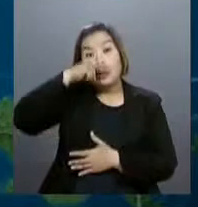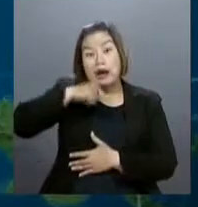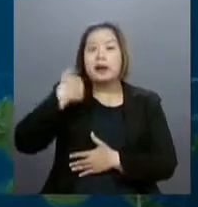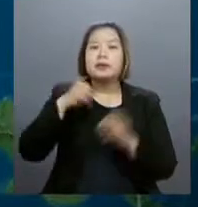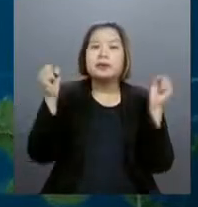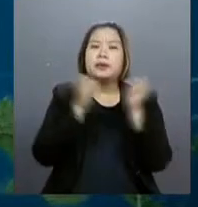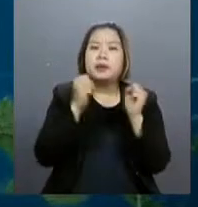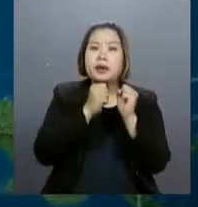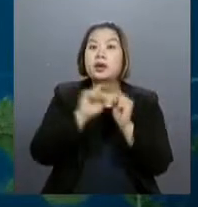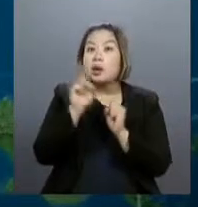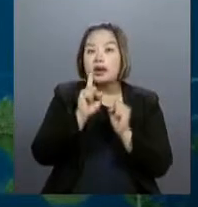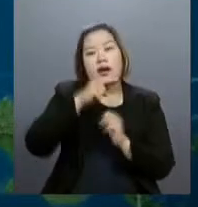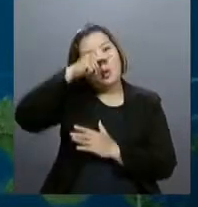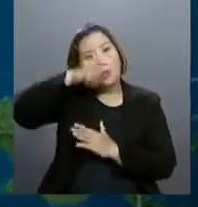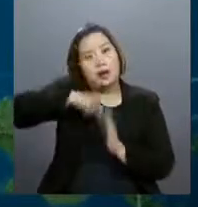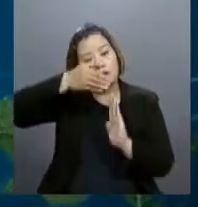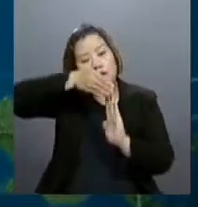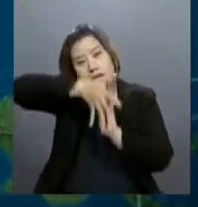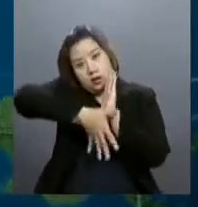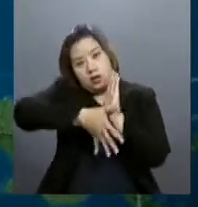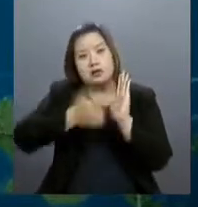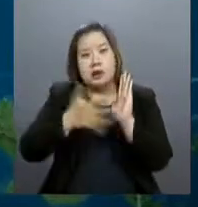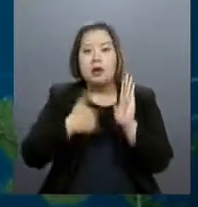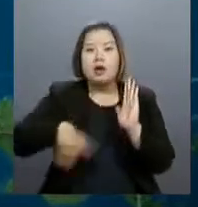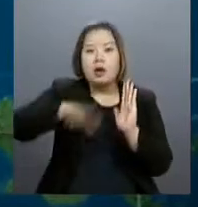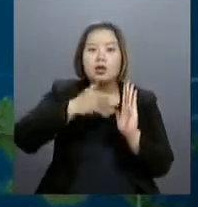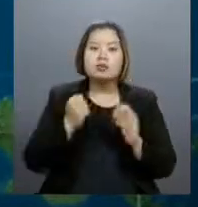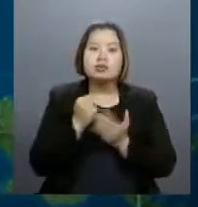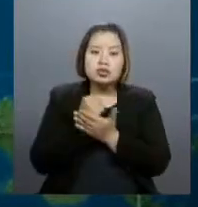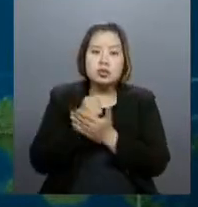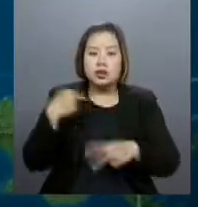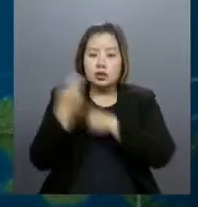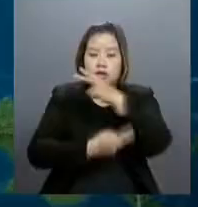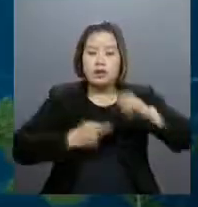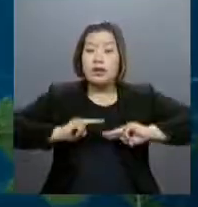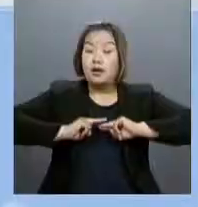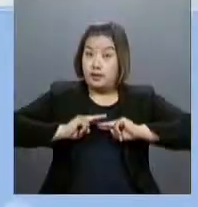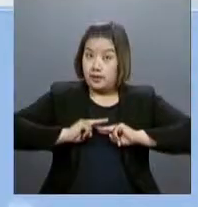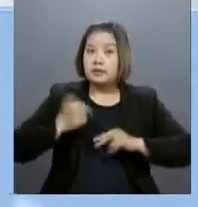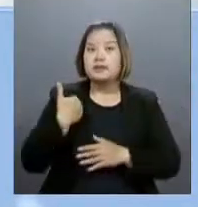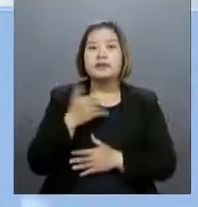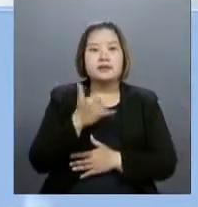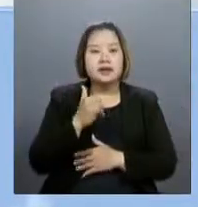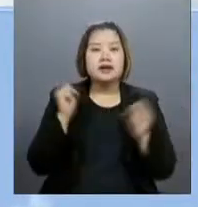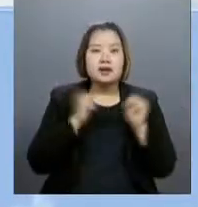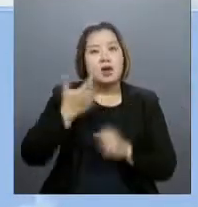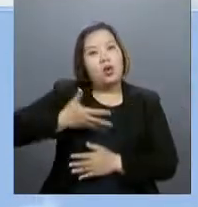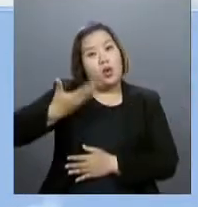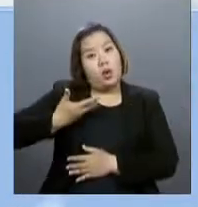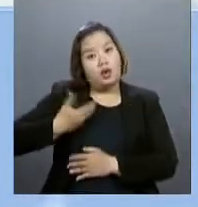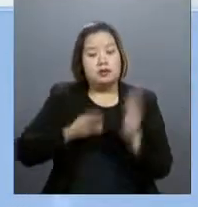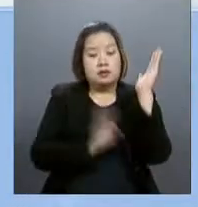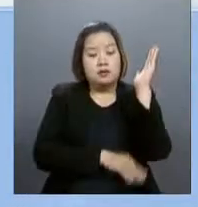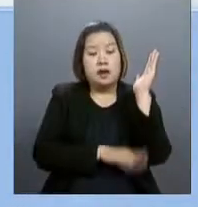คลุมอยู่ที่บริเวณประเทศไทยค่ะก็ขอให้ประชาชนดูแลสุขภาพจากอากาศที่ยังแปรปรวนในช่วงนี้ด้วยค่ะสำหรับบริเวณภาคใต้นะค